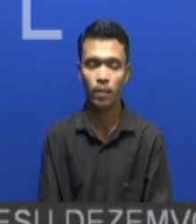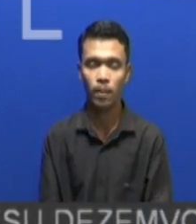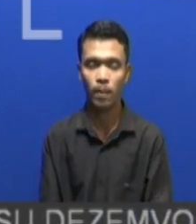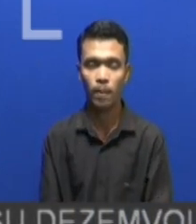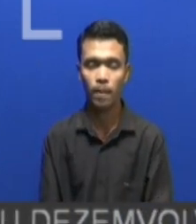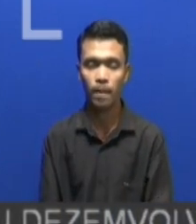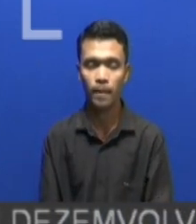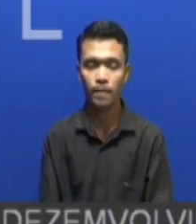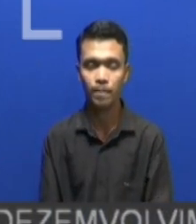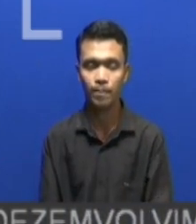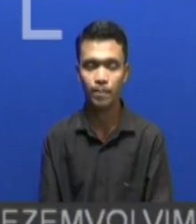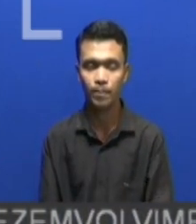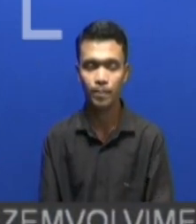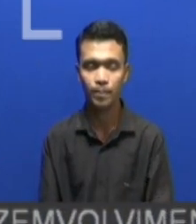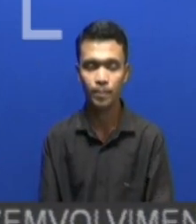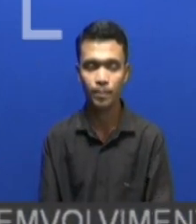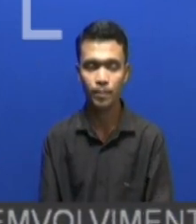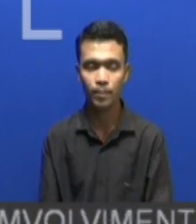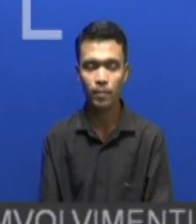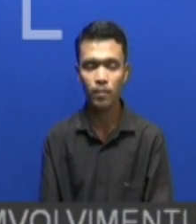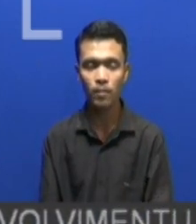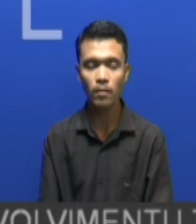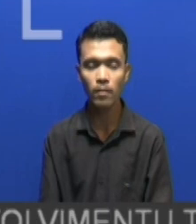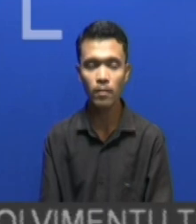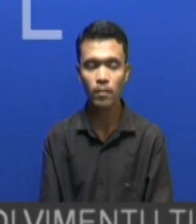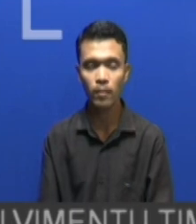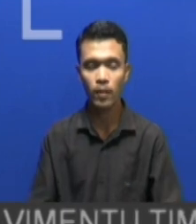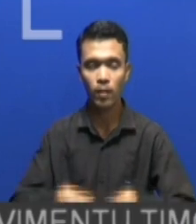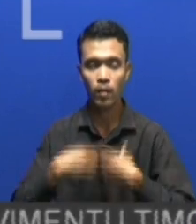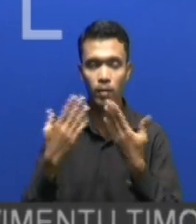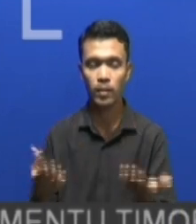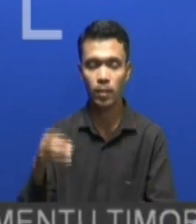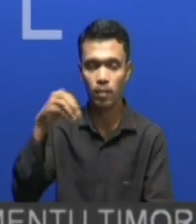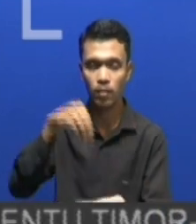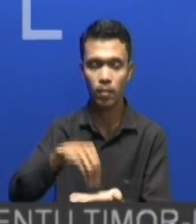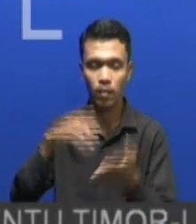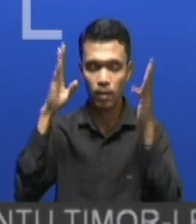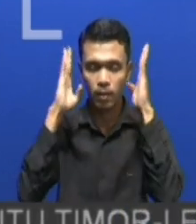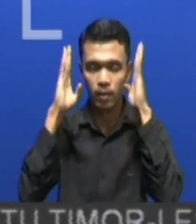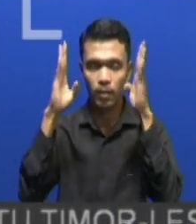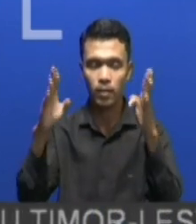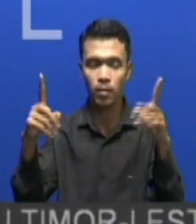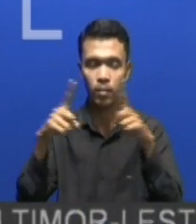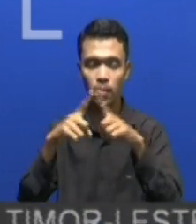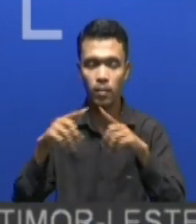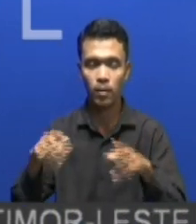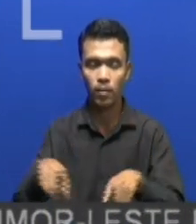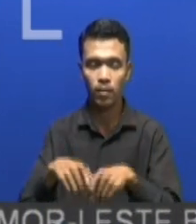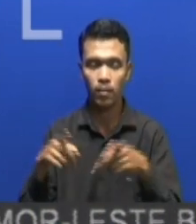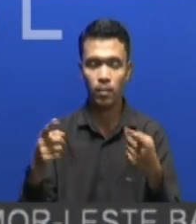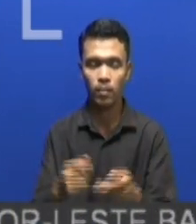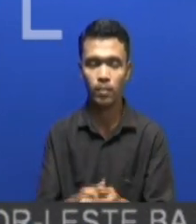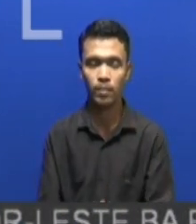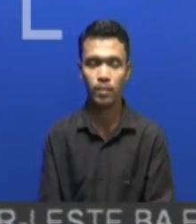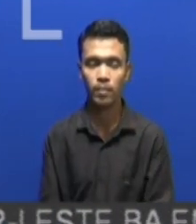anasak, kami ini maka bisa lebih tahu atau sangat masih punya program studi mata ini.